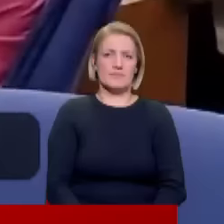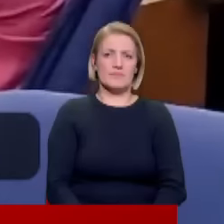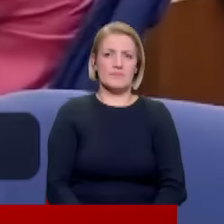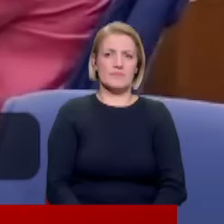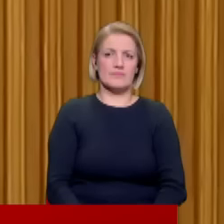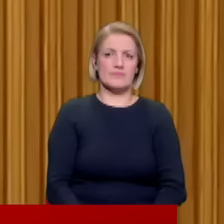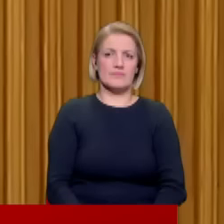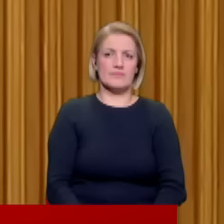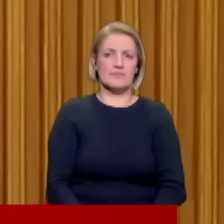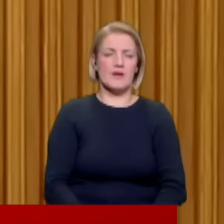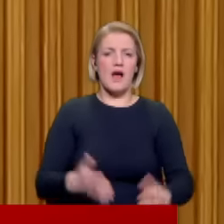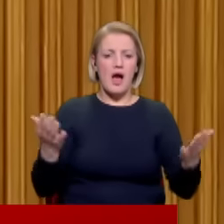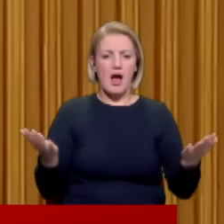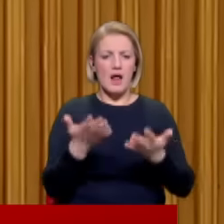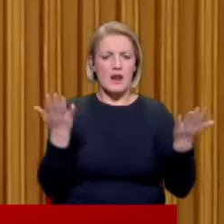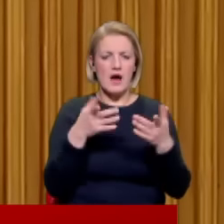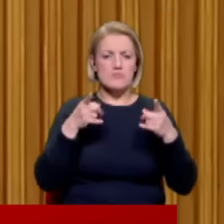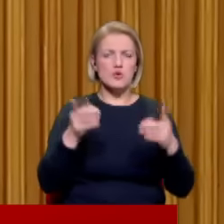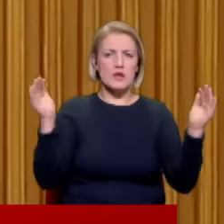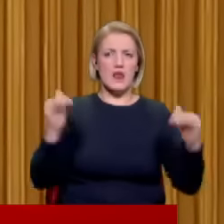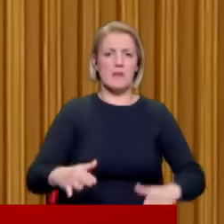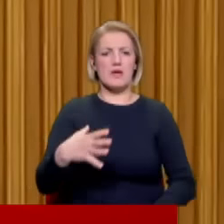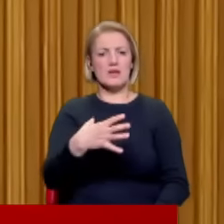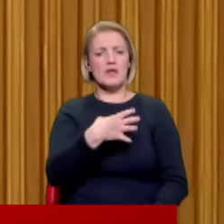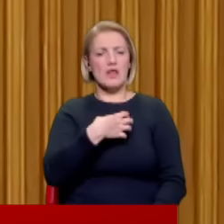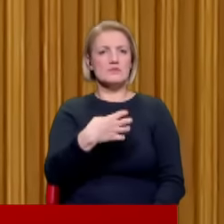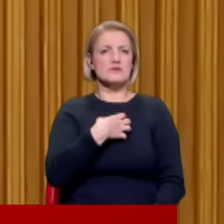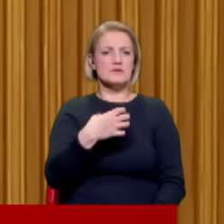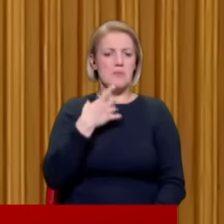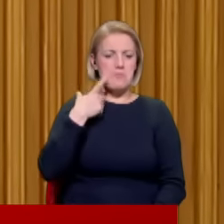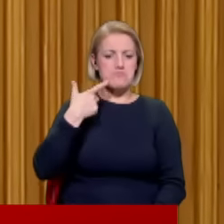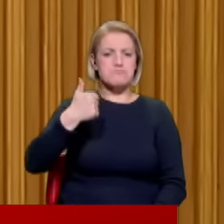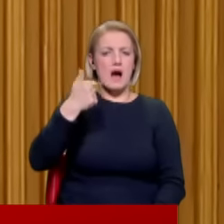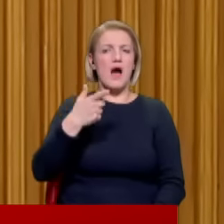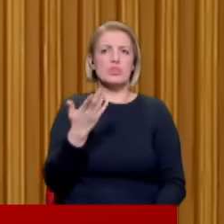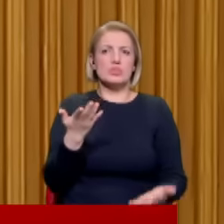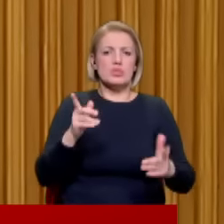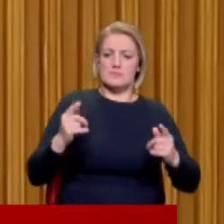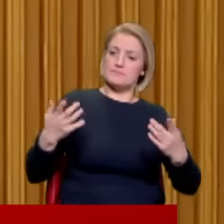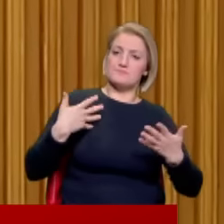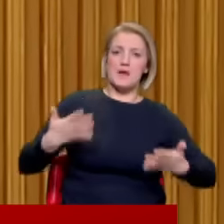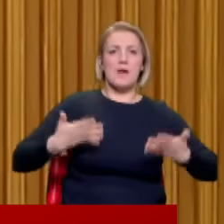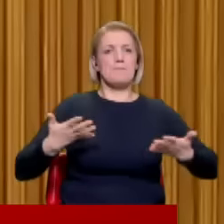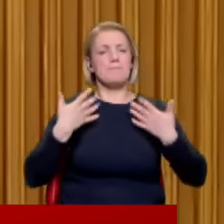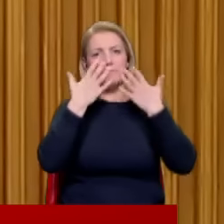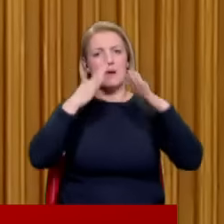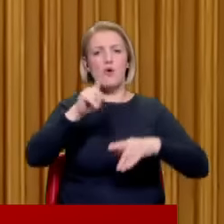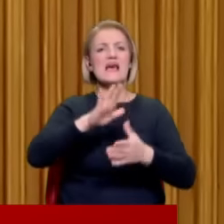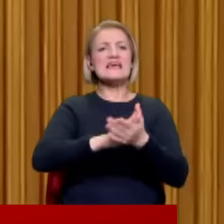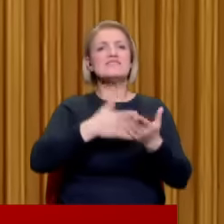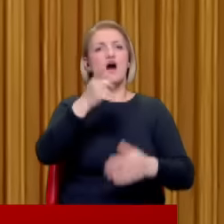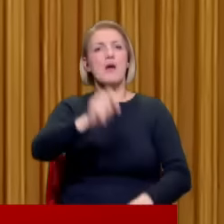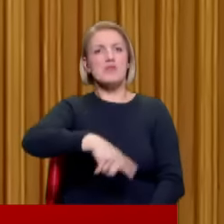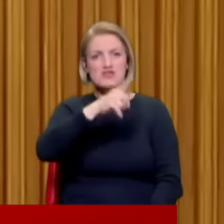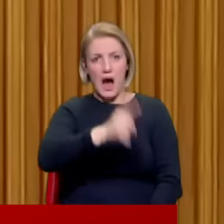Böyle bir şey olur mu? Halen daha da bu gelmiş kendisine bakan muamelesi yapılmasını bekliyor. O istifa